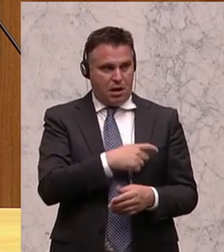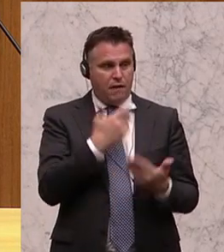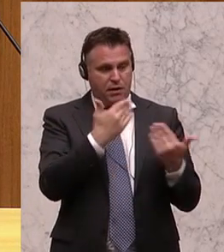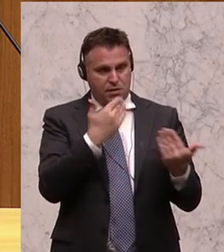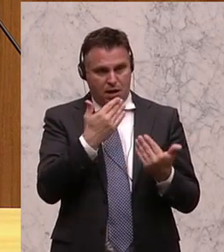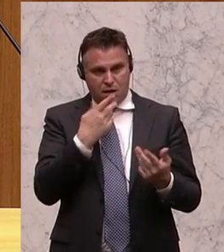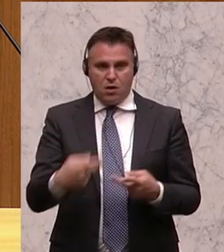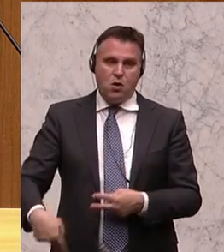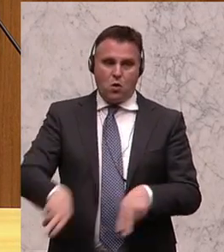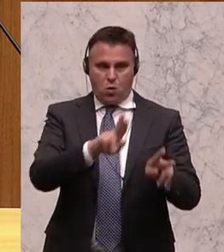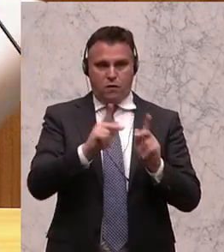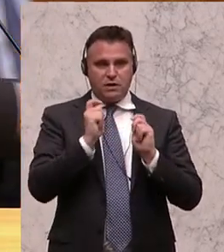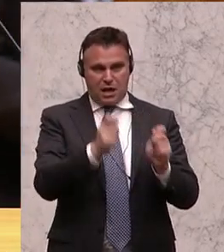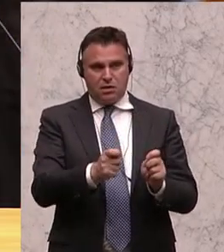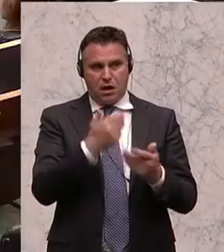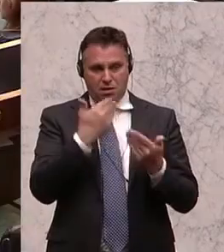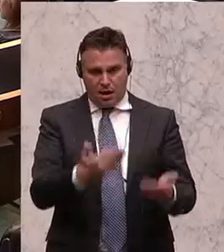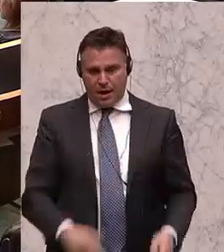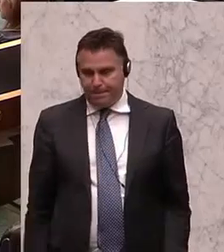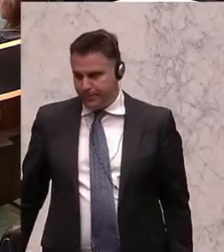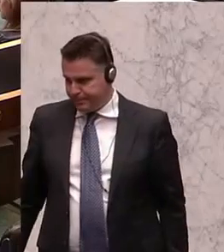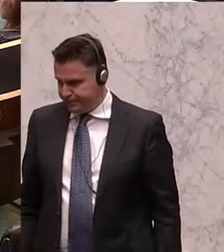Unterstützung des Rückweisungsantrags. Danke.